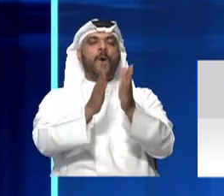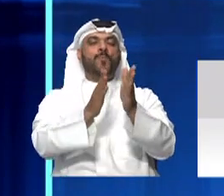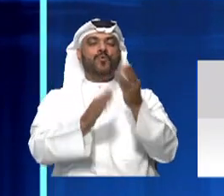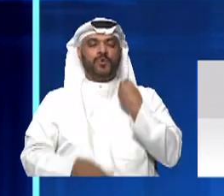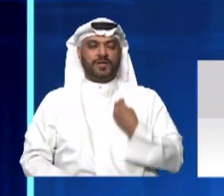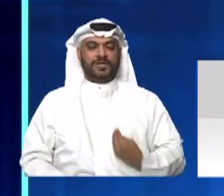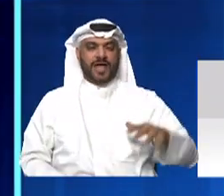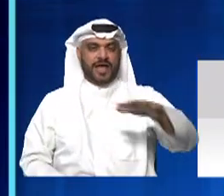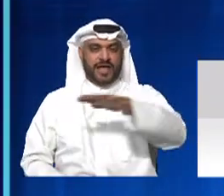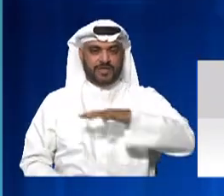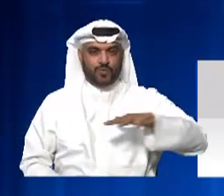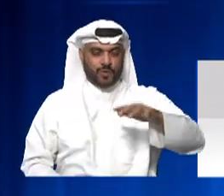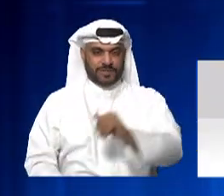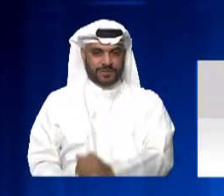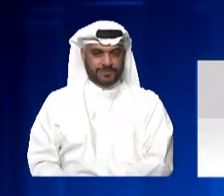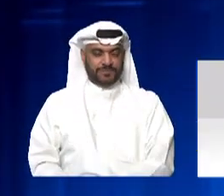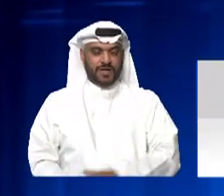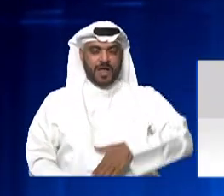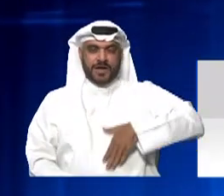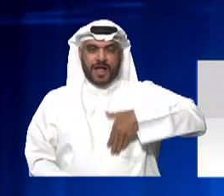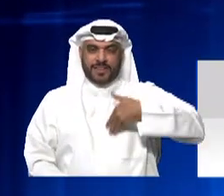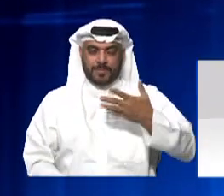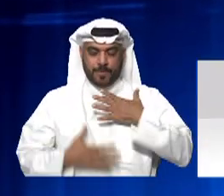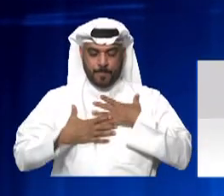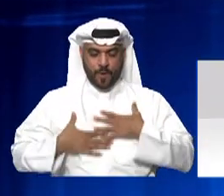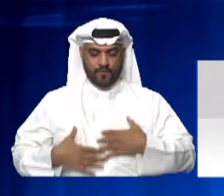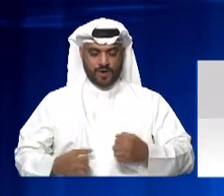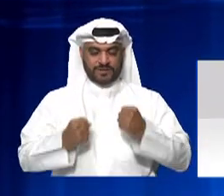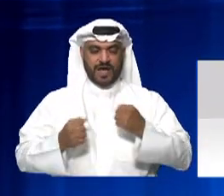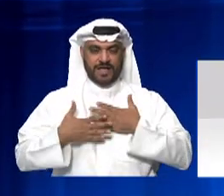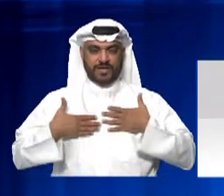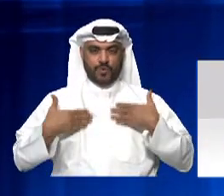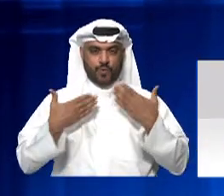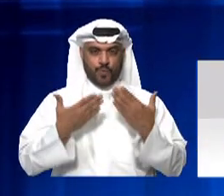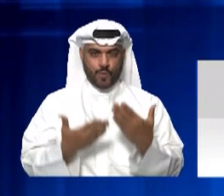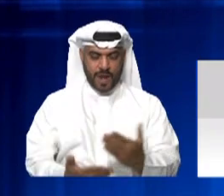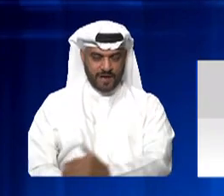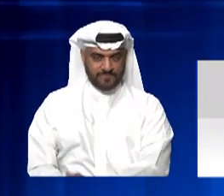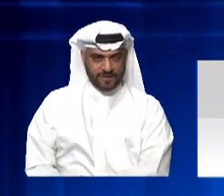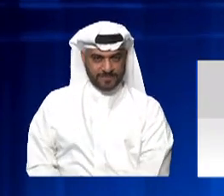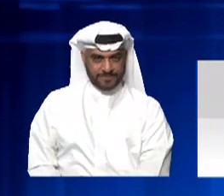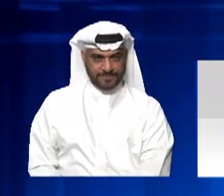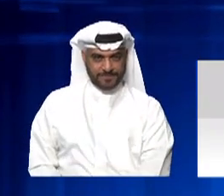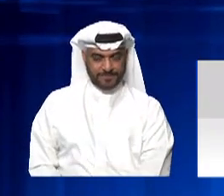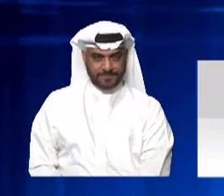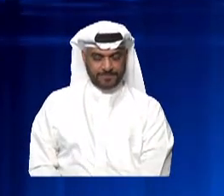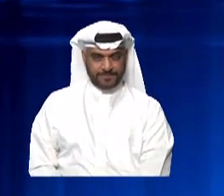الوطني لبلاده راجيا لفخامته دوام الصحه والعافيه